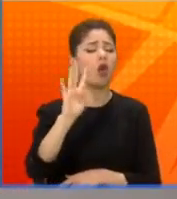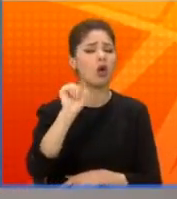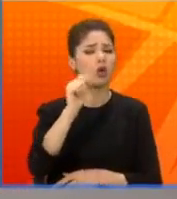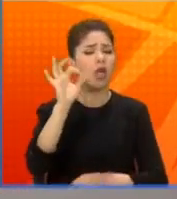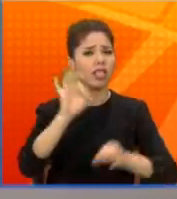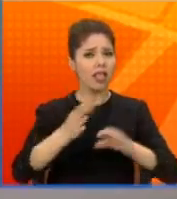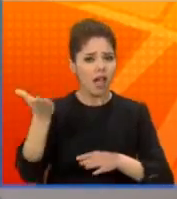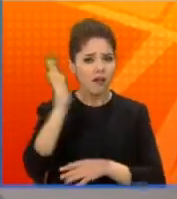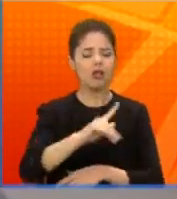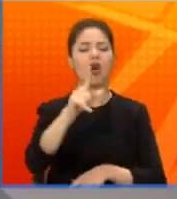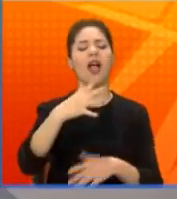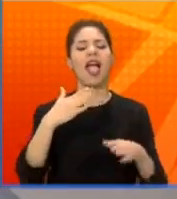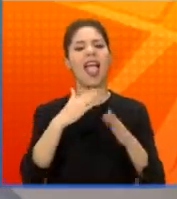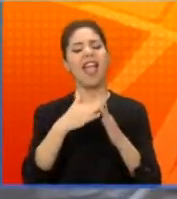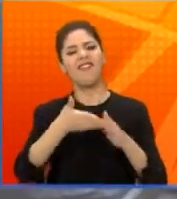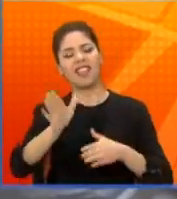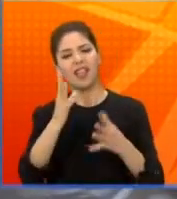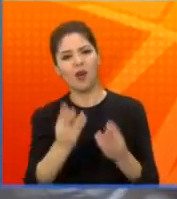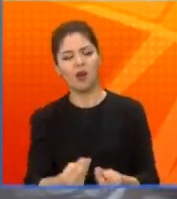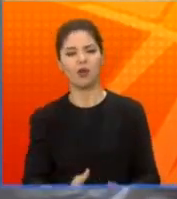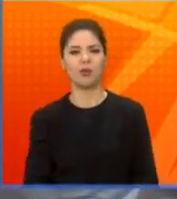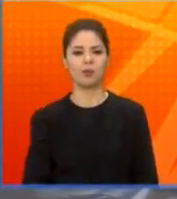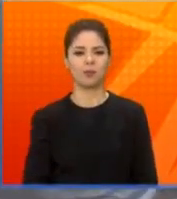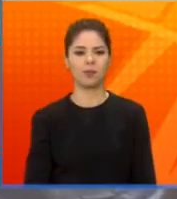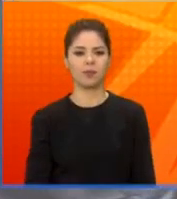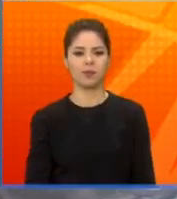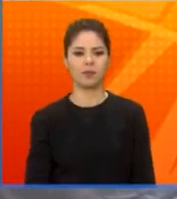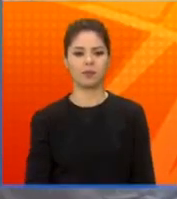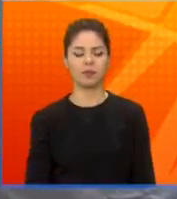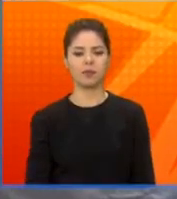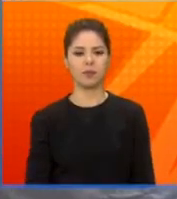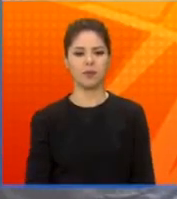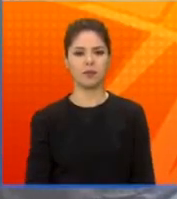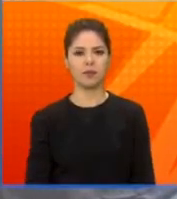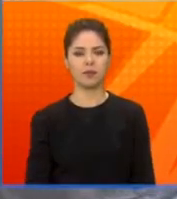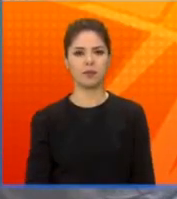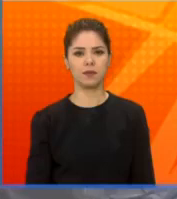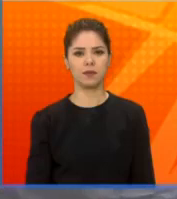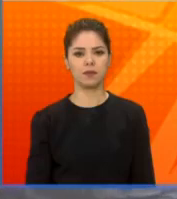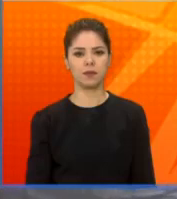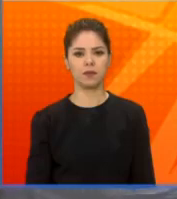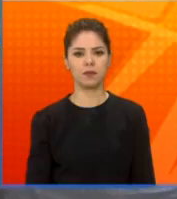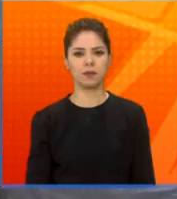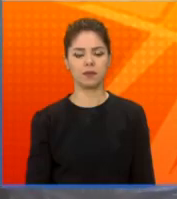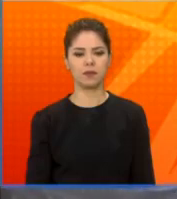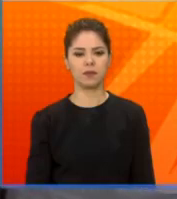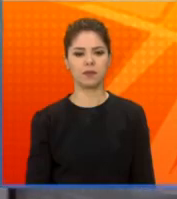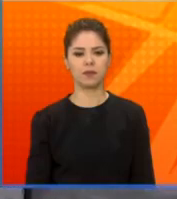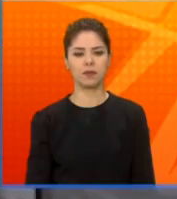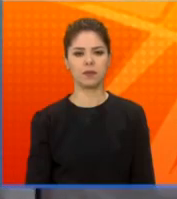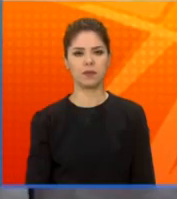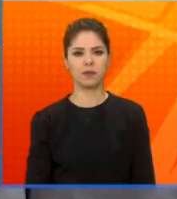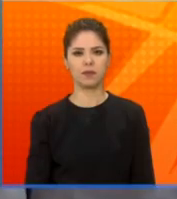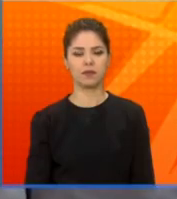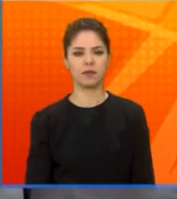tedavinin ardından o da sağlığına kavuştu. Testi pozitif çıktı dediler. 14 gün yaklaşık buraya yattık. Sonra İyileşir,